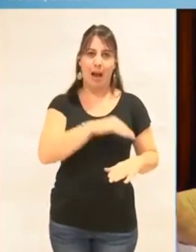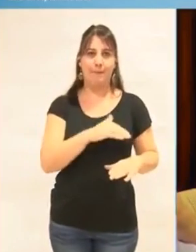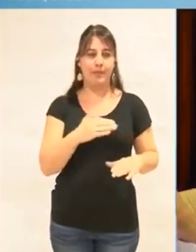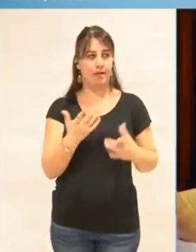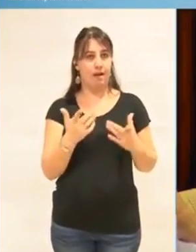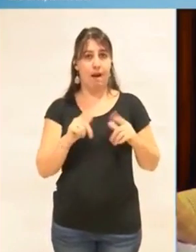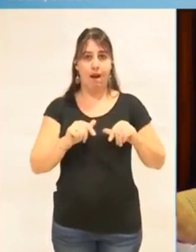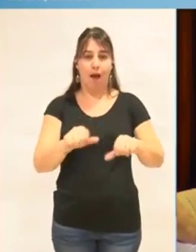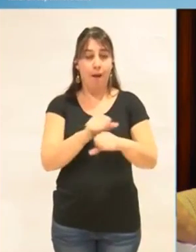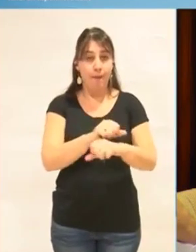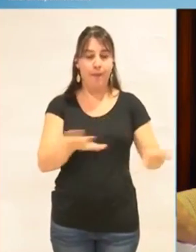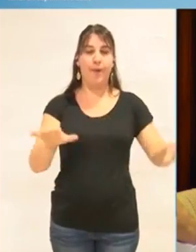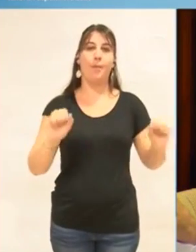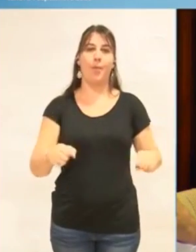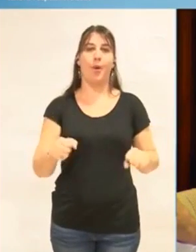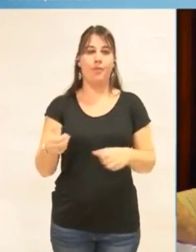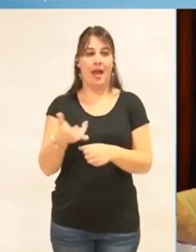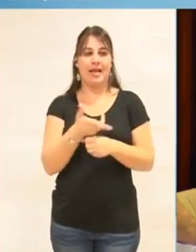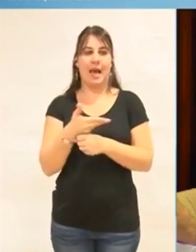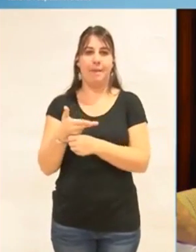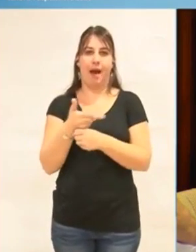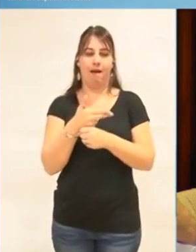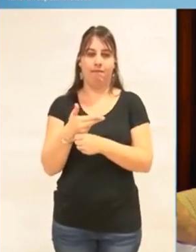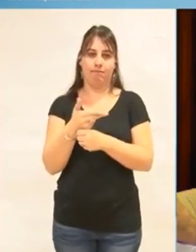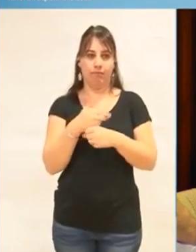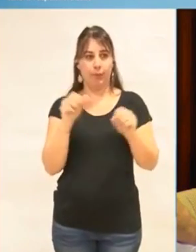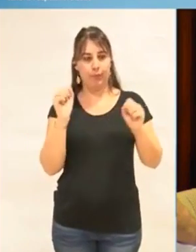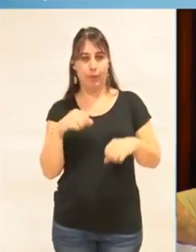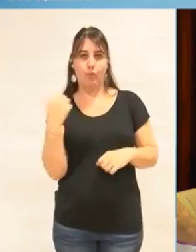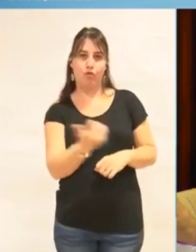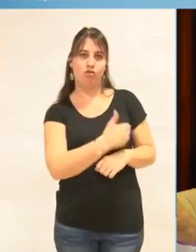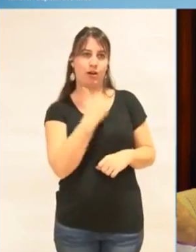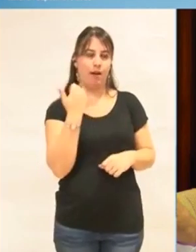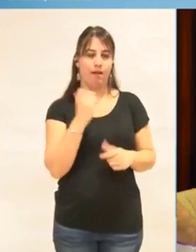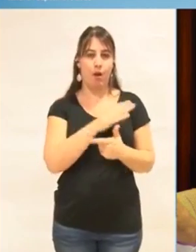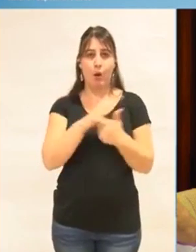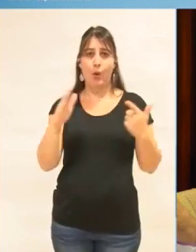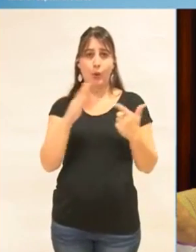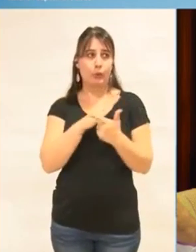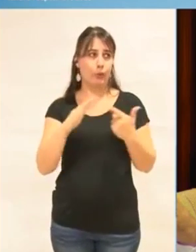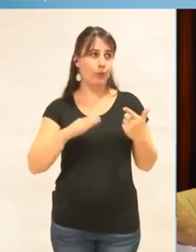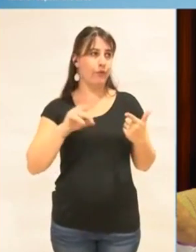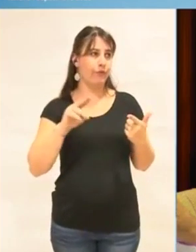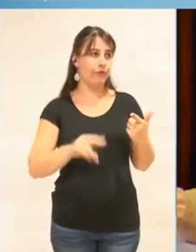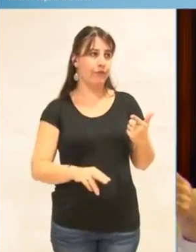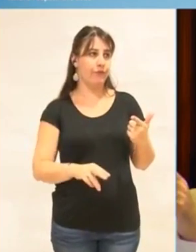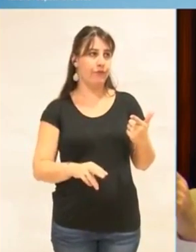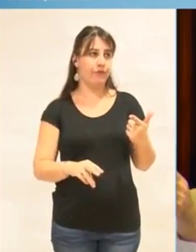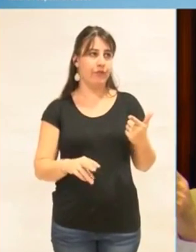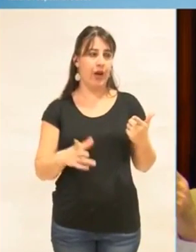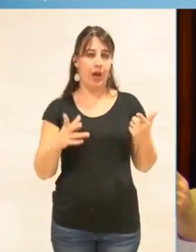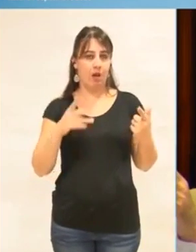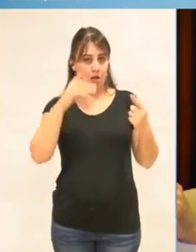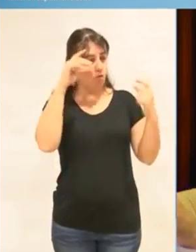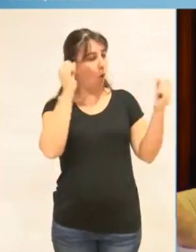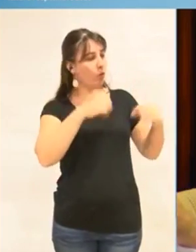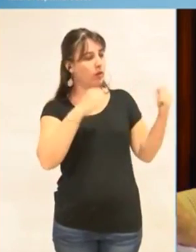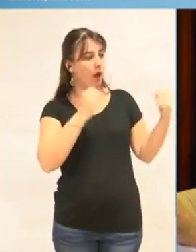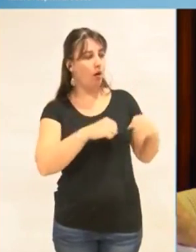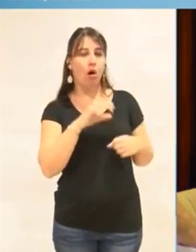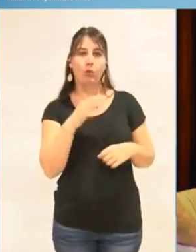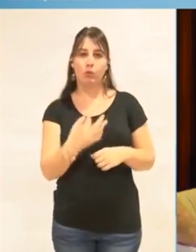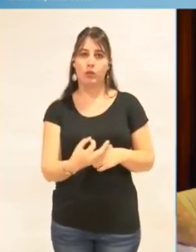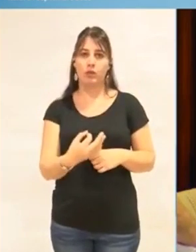disponible pour nos policiers et nos policières municipales. Sur ces deux points, nous n'avons pas de désaccord. Je pense qu'il faut